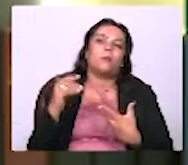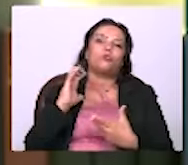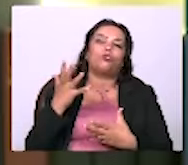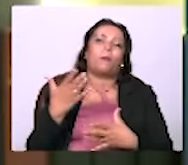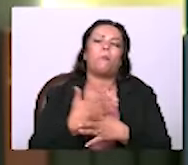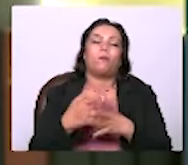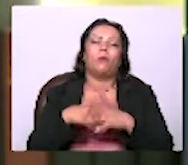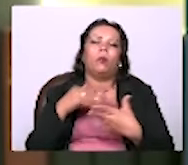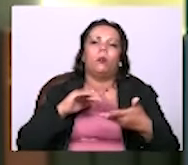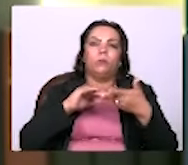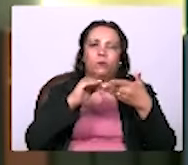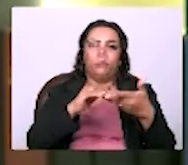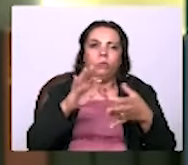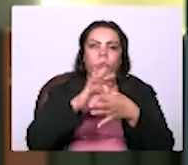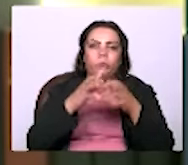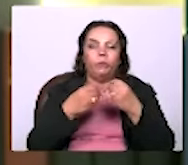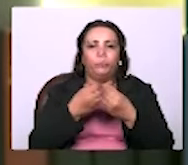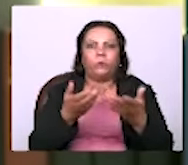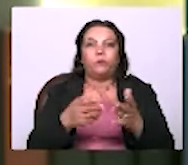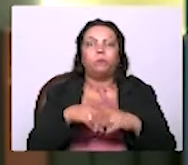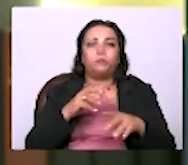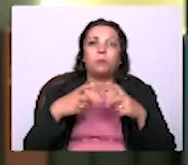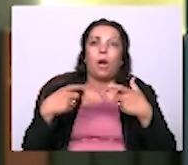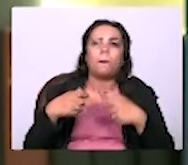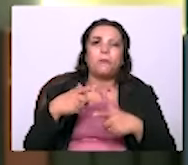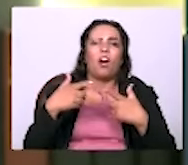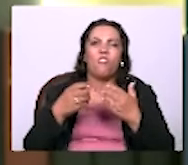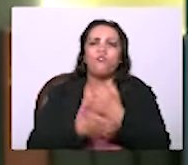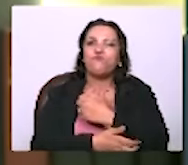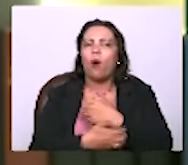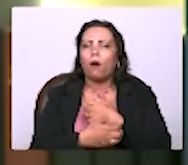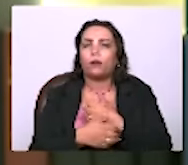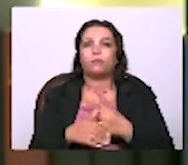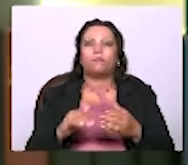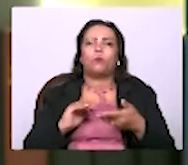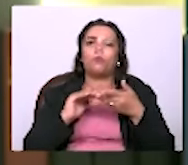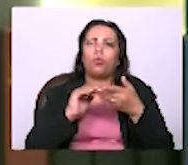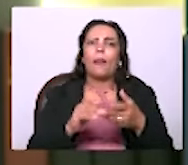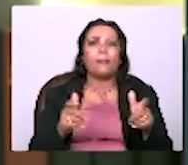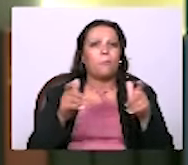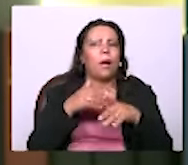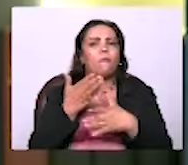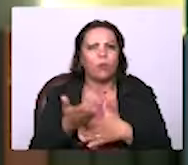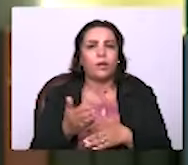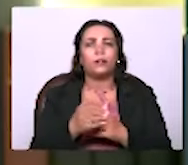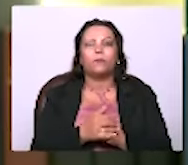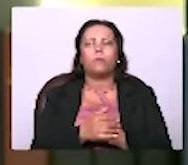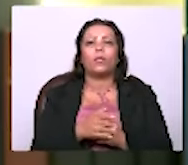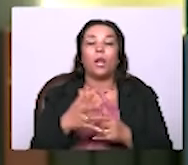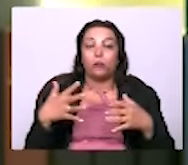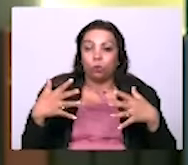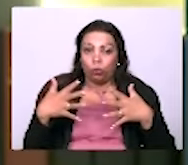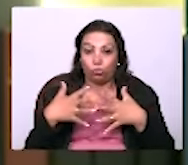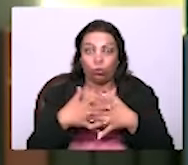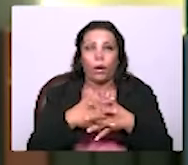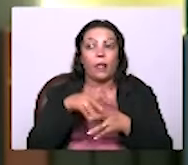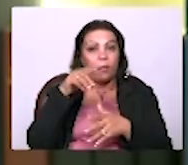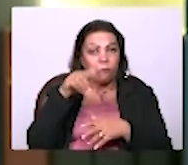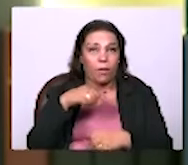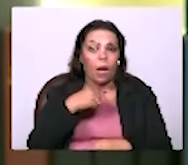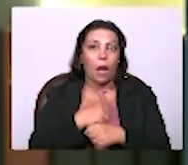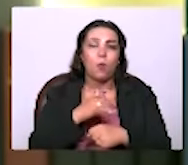بيخدم المجتمع بيحارب الفقر بيقدم خدمات اجتماعيه للناس فحتى اللي بيشارك في العمل ده